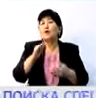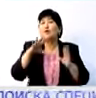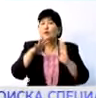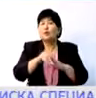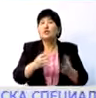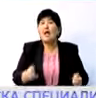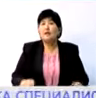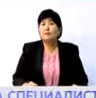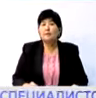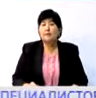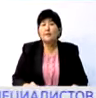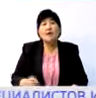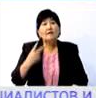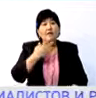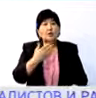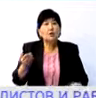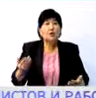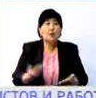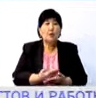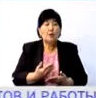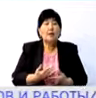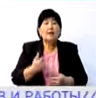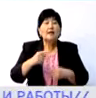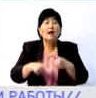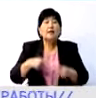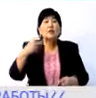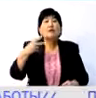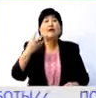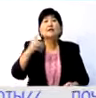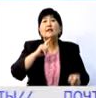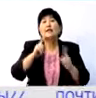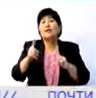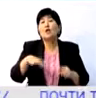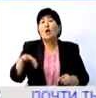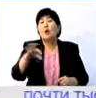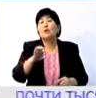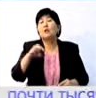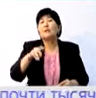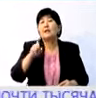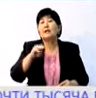включена. Вы смотрите новости. На очередной 23-й сессии областного